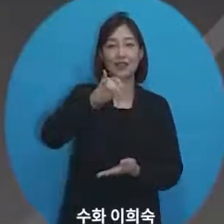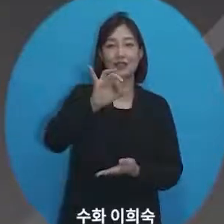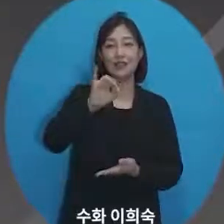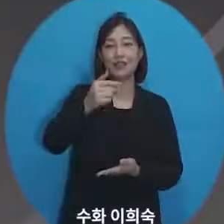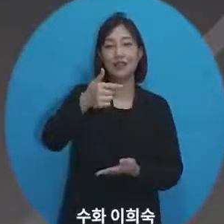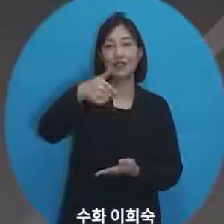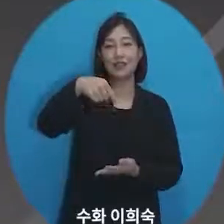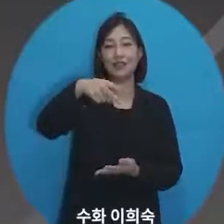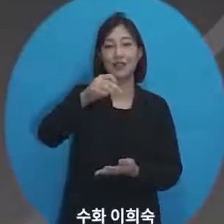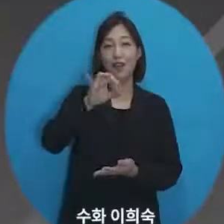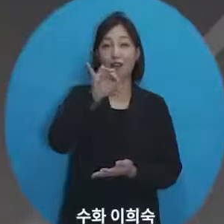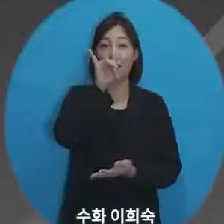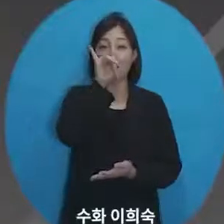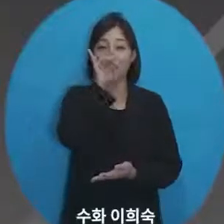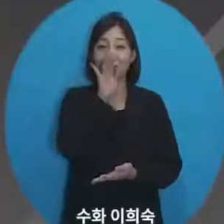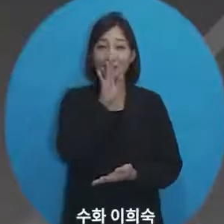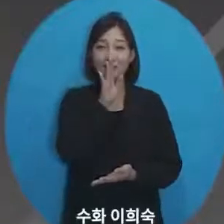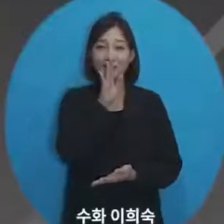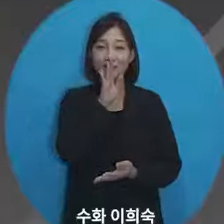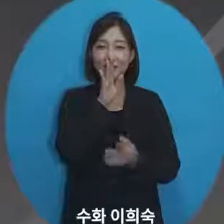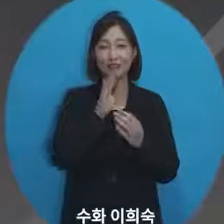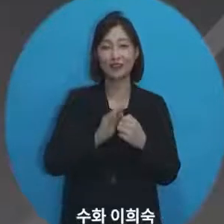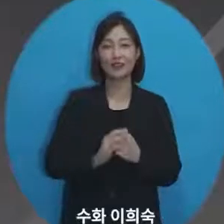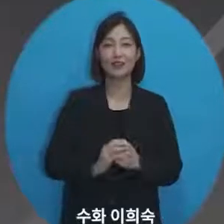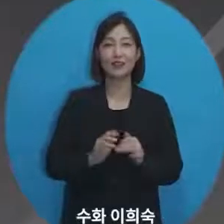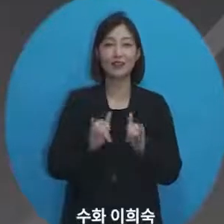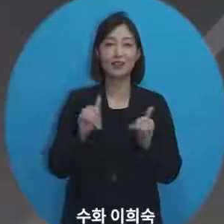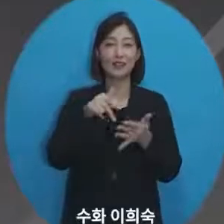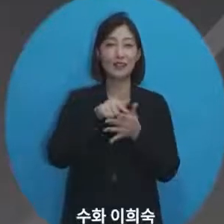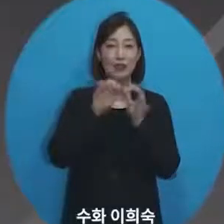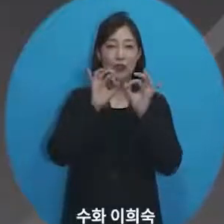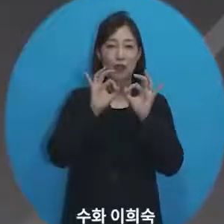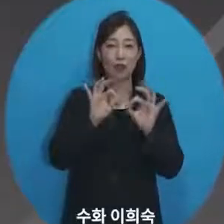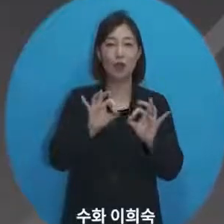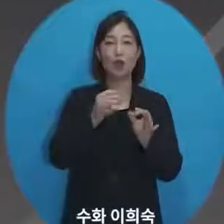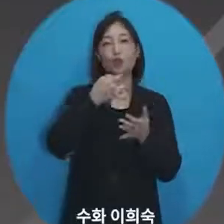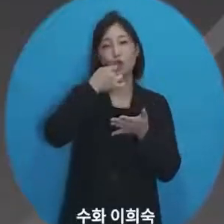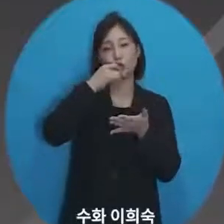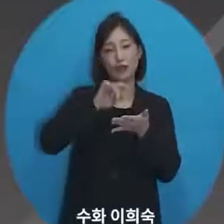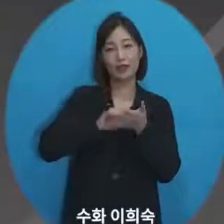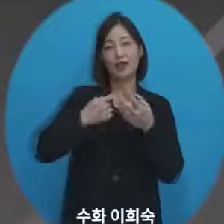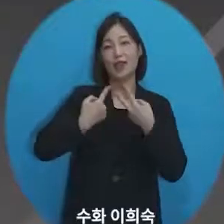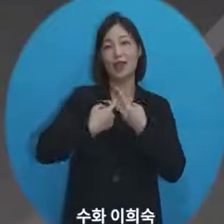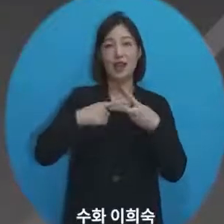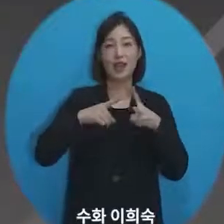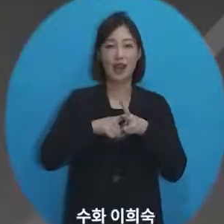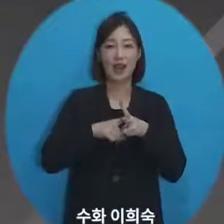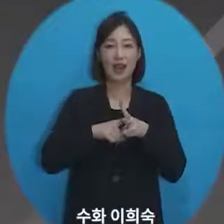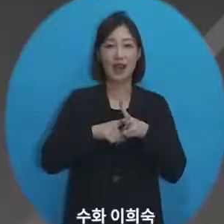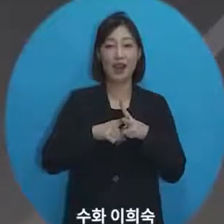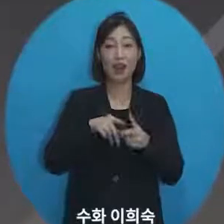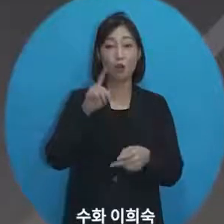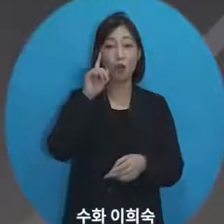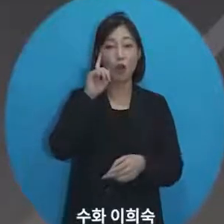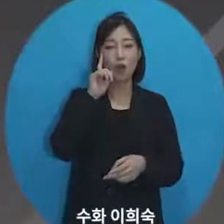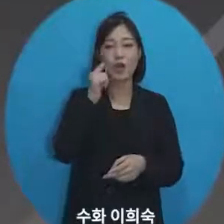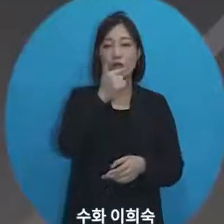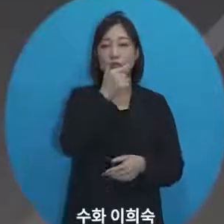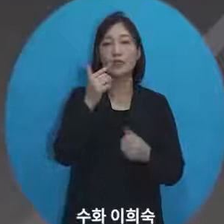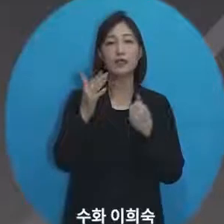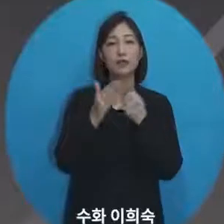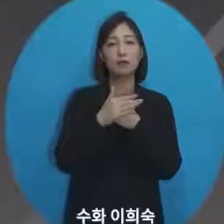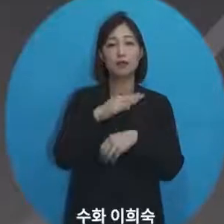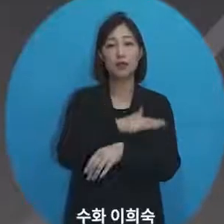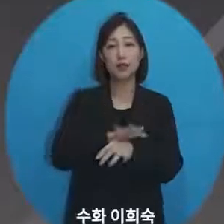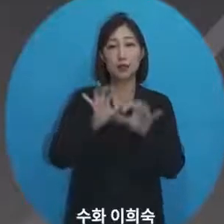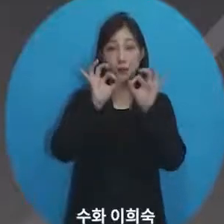위해서 대비가 되는 색상을 사용하게 됩니다. 유사한 색상을 사용하게 되면 그 부분에 대해서 눈에